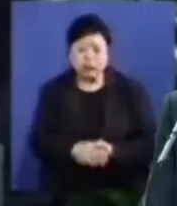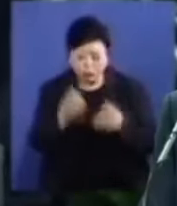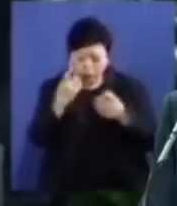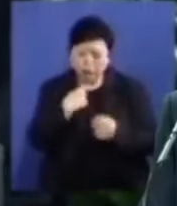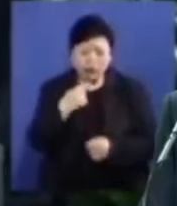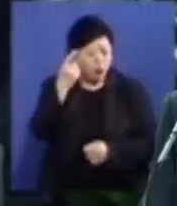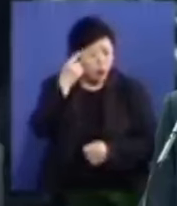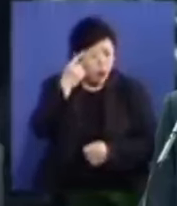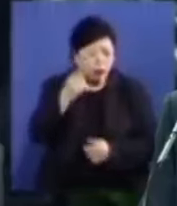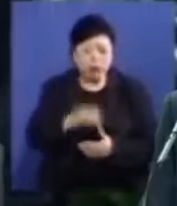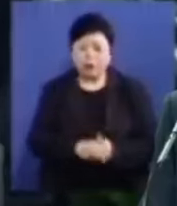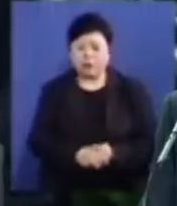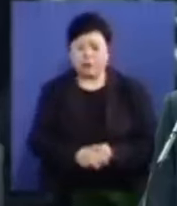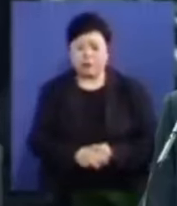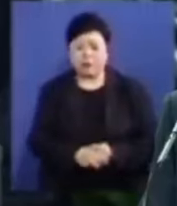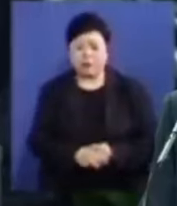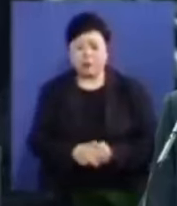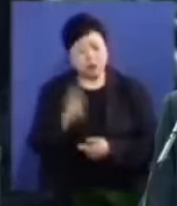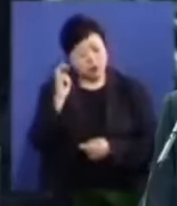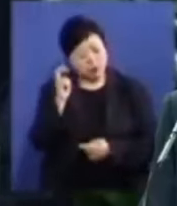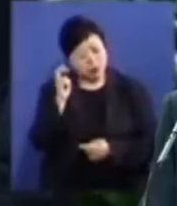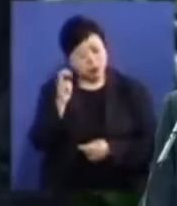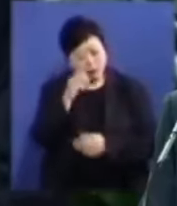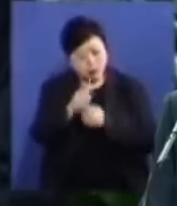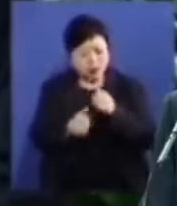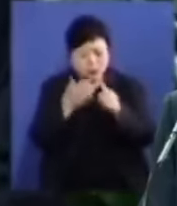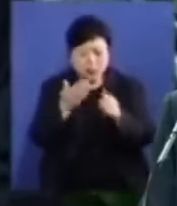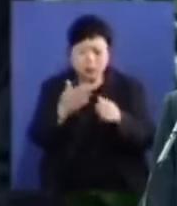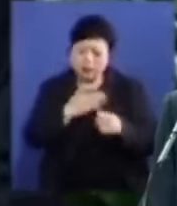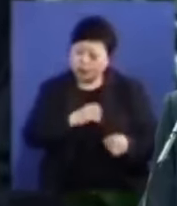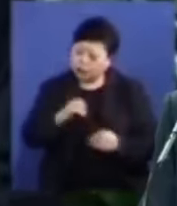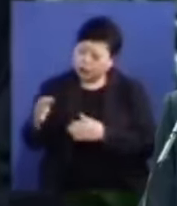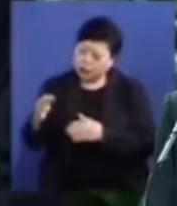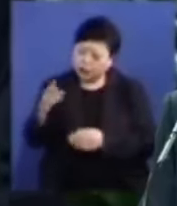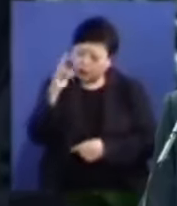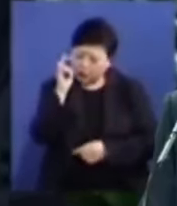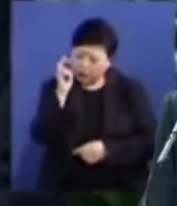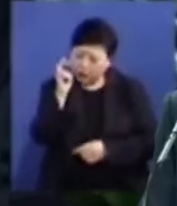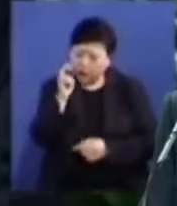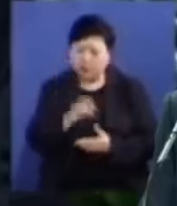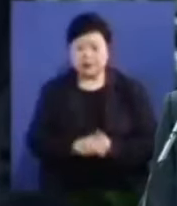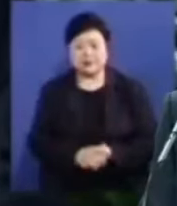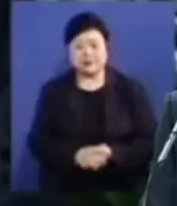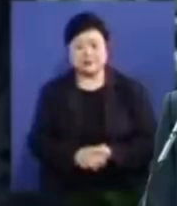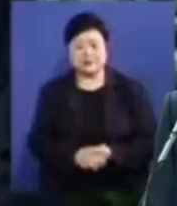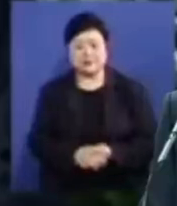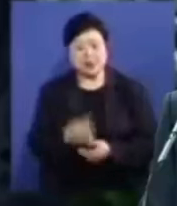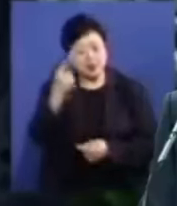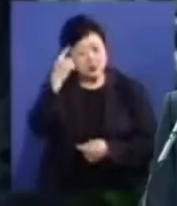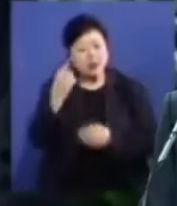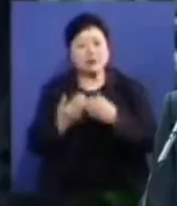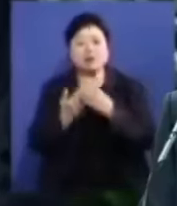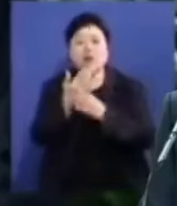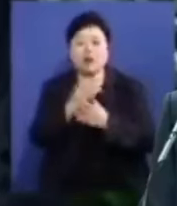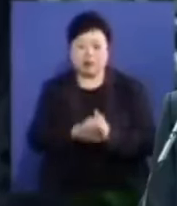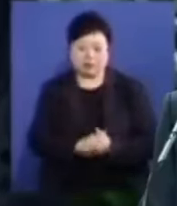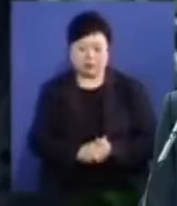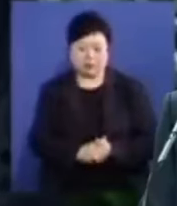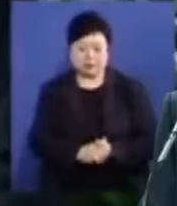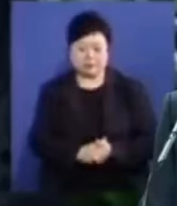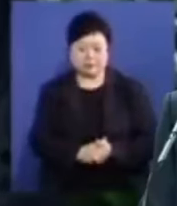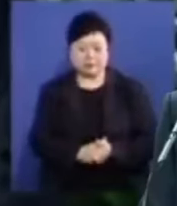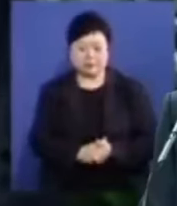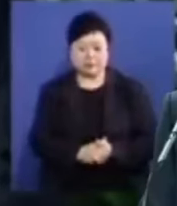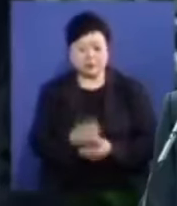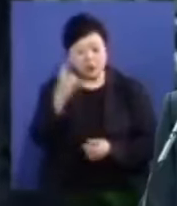되나? 혹시 하나님께서 나를 버리신 것이 아닌가? 그런 생각을 할 때가 있는 것입니다.